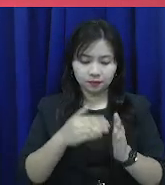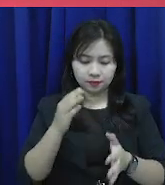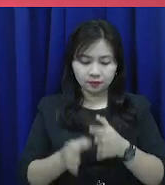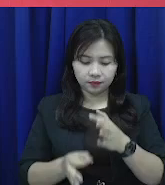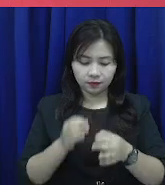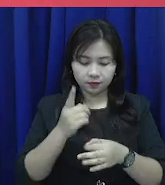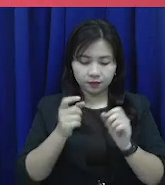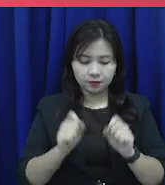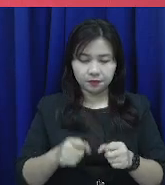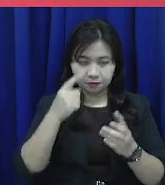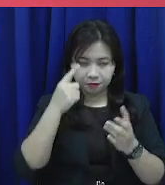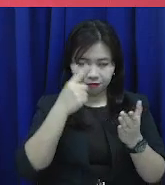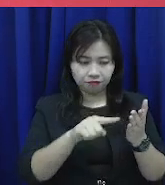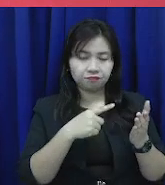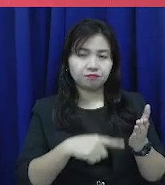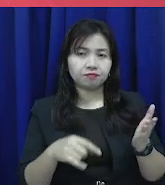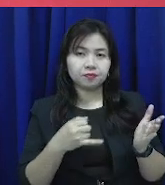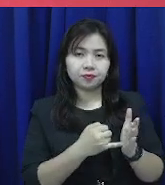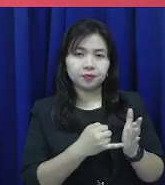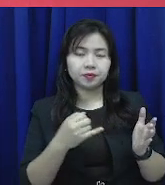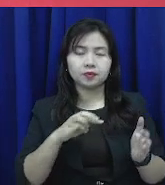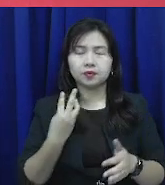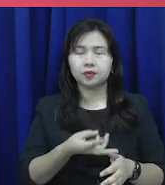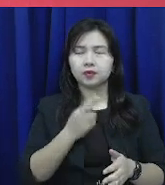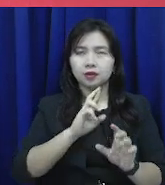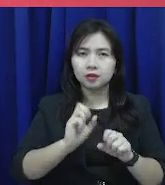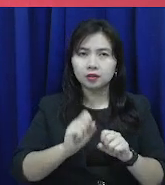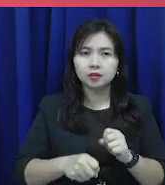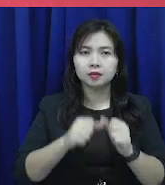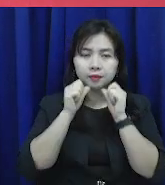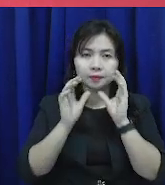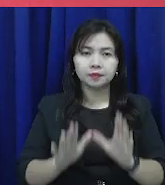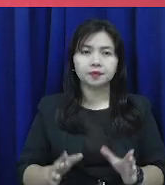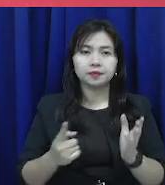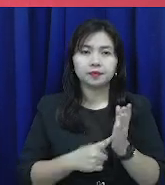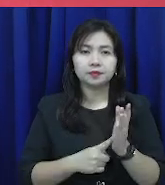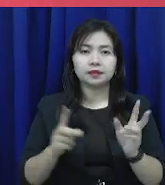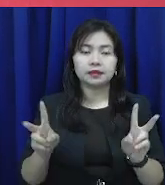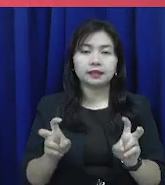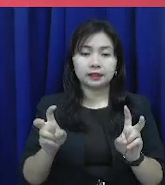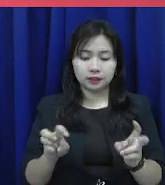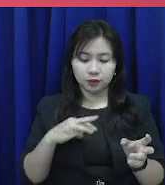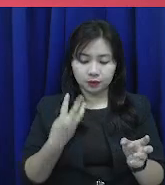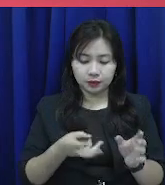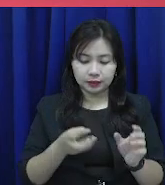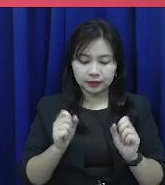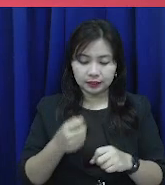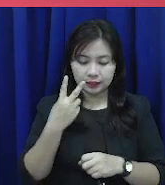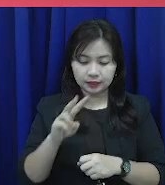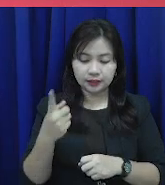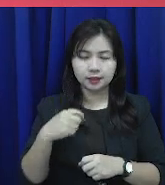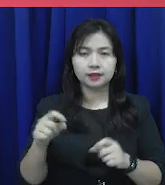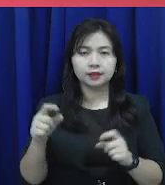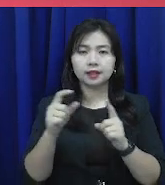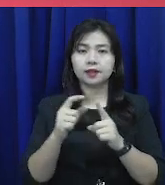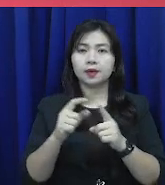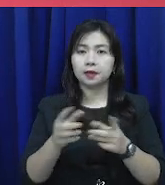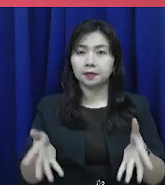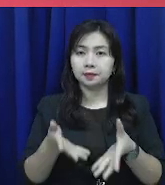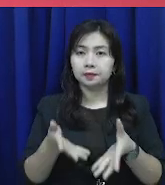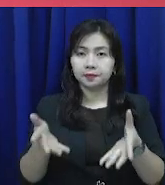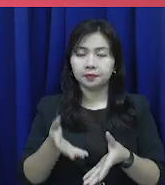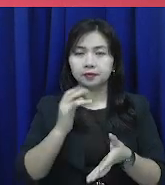ng maigi dito ah we're so blessed that on this topic makikita po natin that the word motivate here is